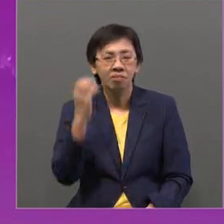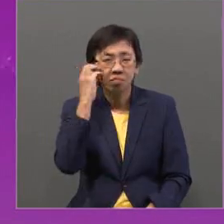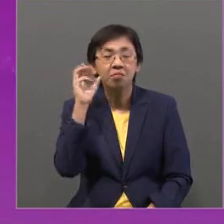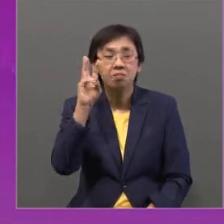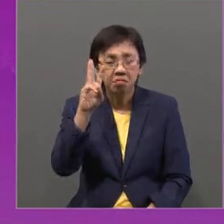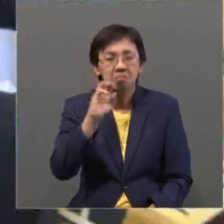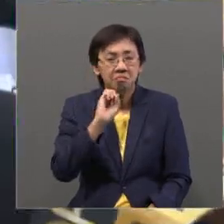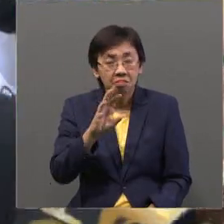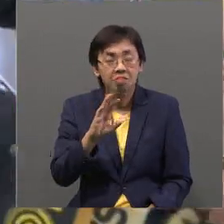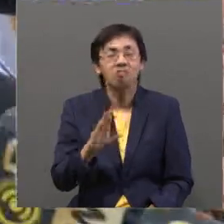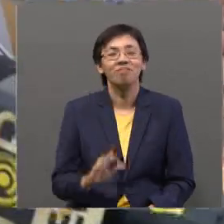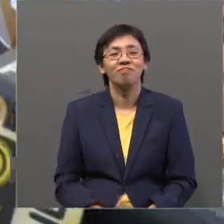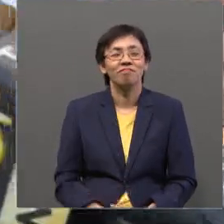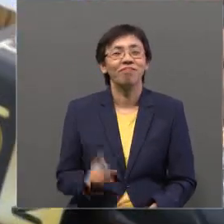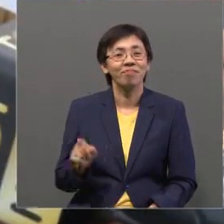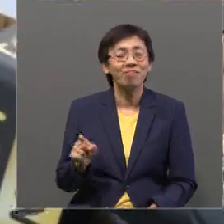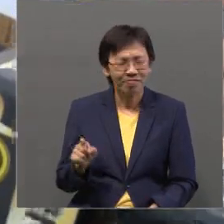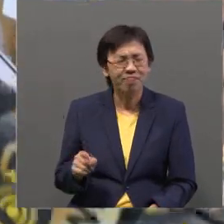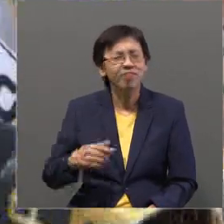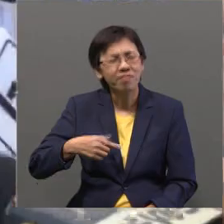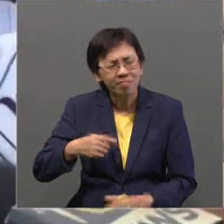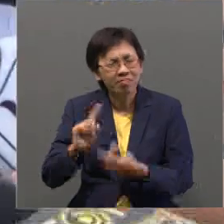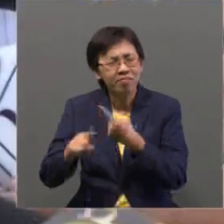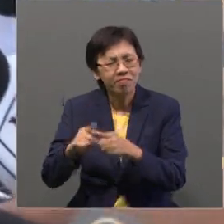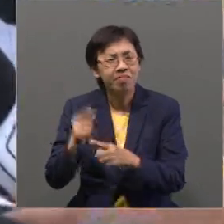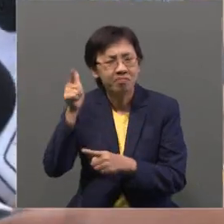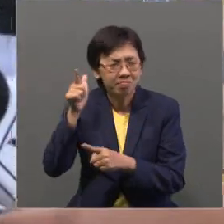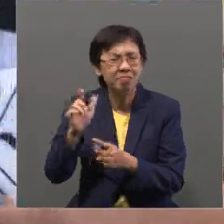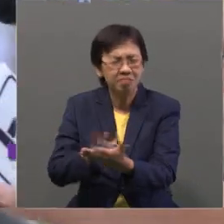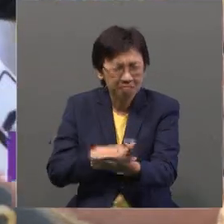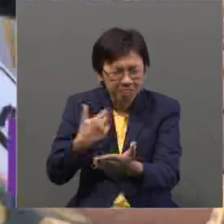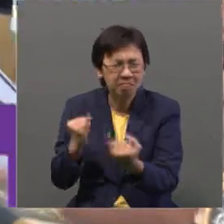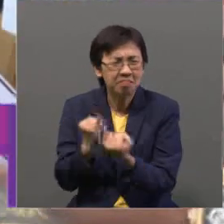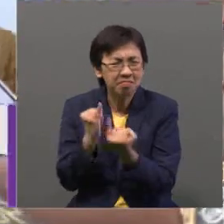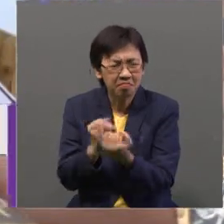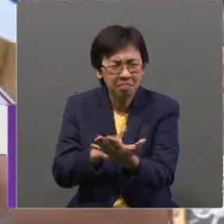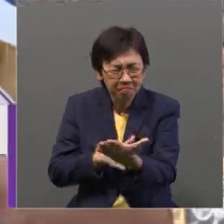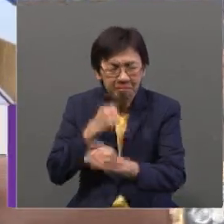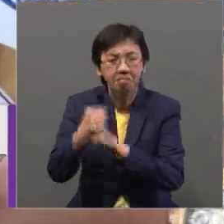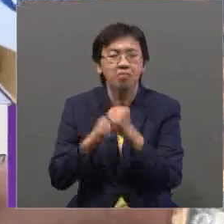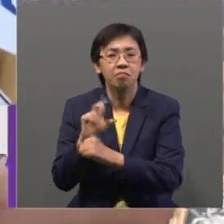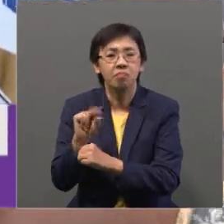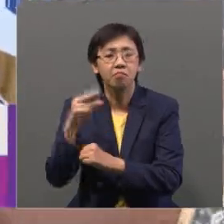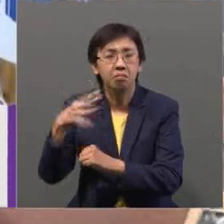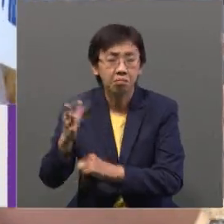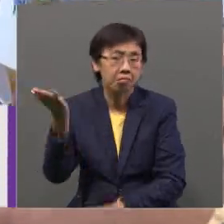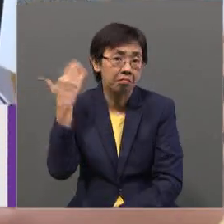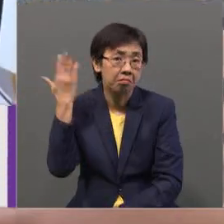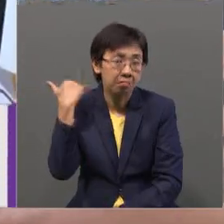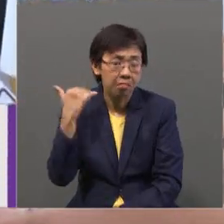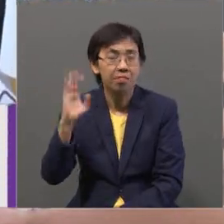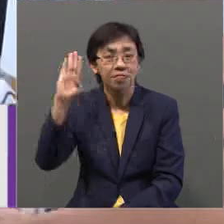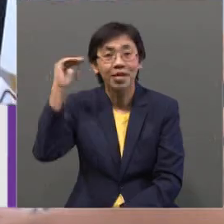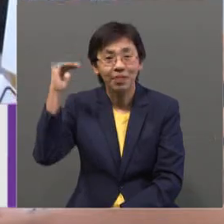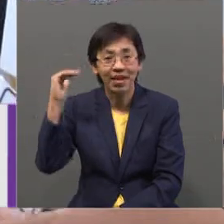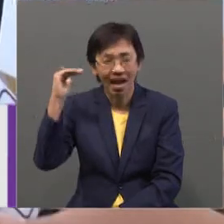วราวุธบอกนะครับว่าคุณประภัสกับคุณทักษิณเนี่ยเป็นเพื่อนกันมานานนะครับเรียกว่าเป็นเพื่อนสนิทเลยนะครับมากกว่า 30ปีด้วยตั้งแต่สมัยที่ทางคุณ